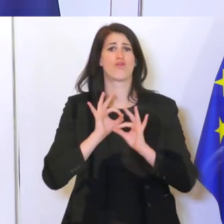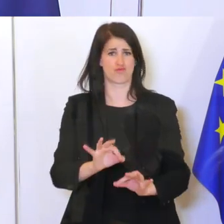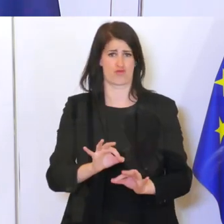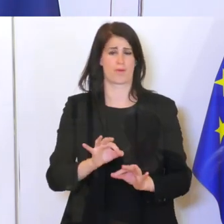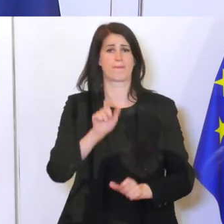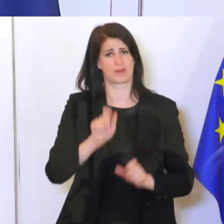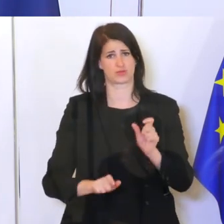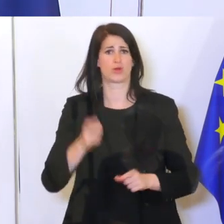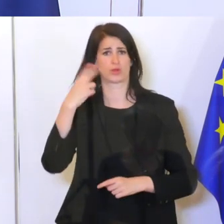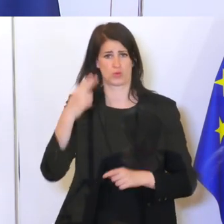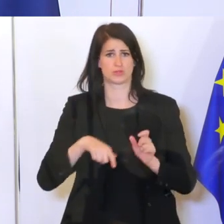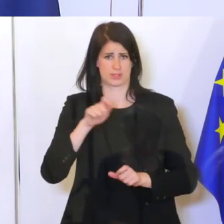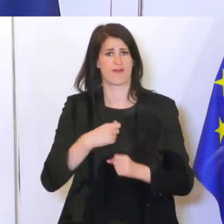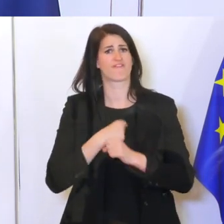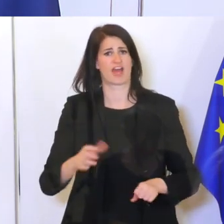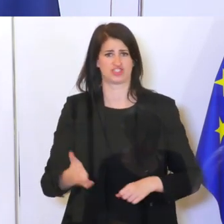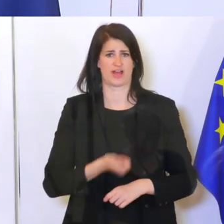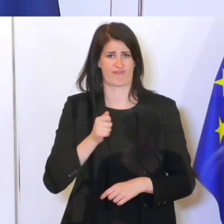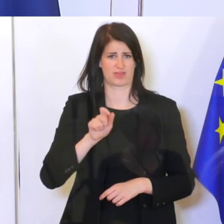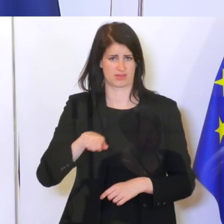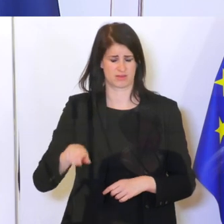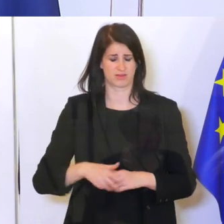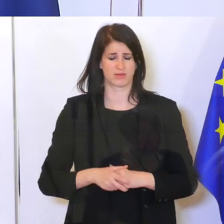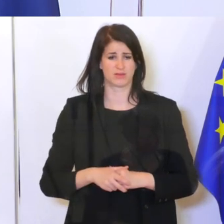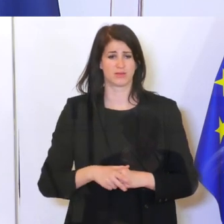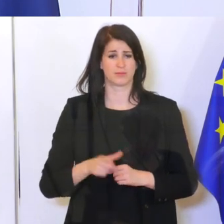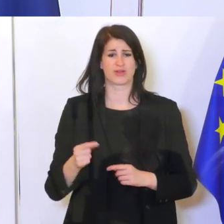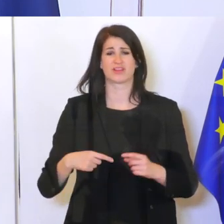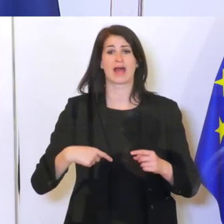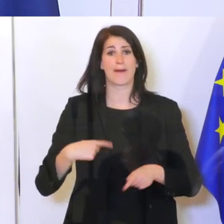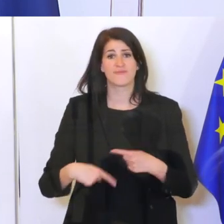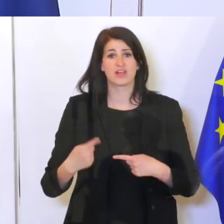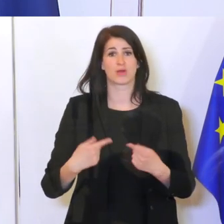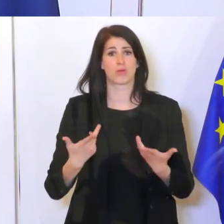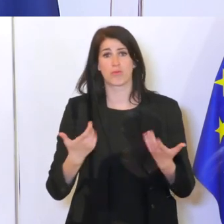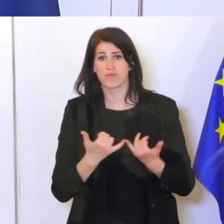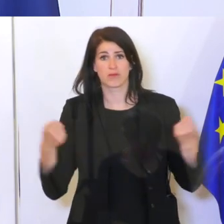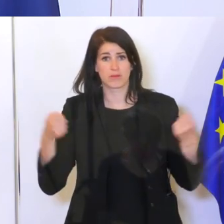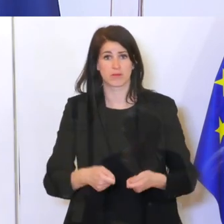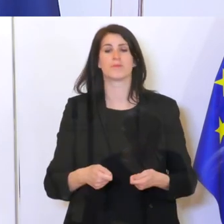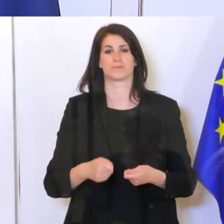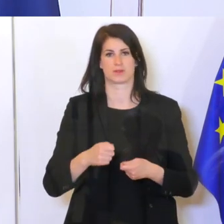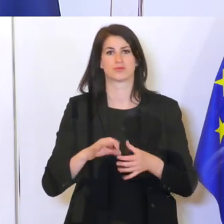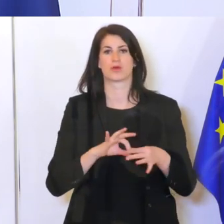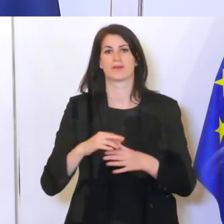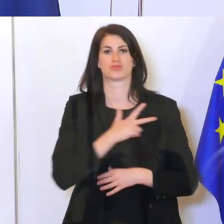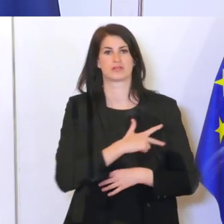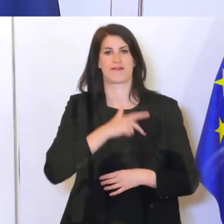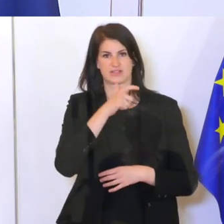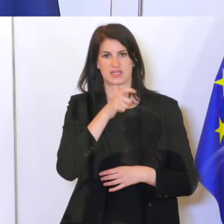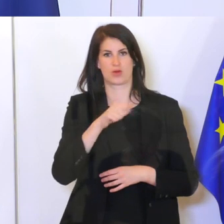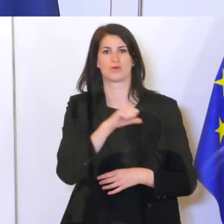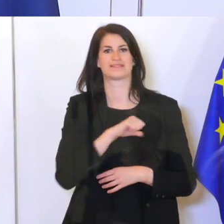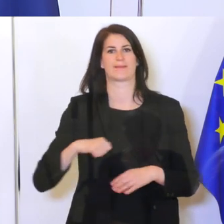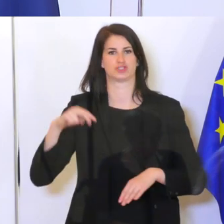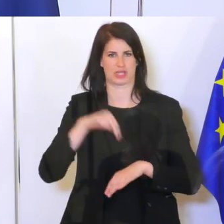Szene. Die Abwicklung dieser Sofortfinanzierung wird über die Sozialversicherung der Selbstständigen erfolgen. Auch